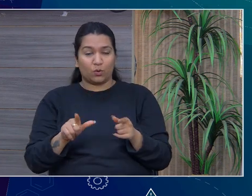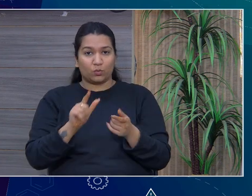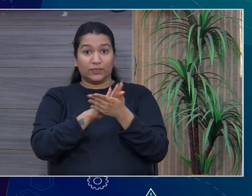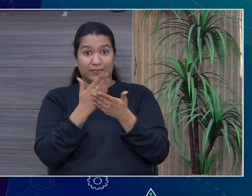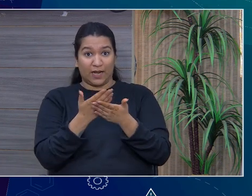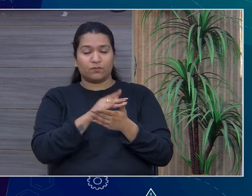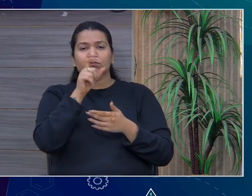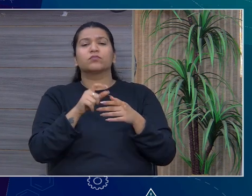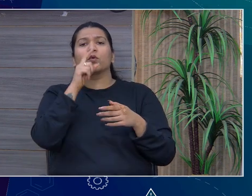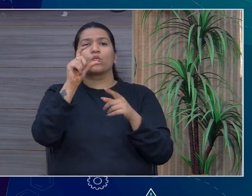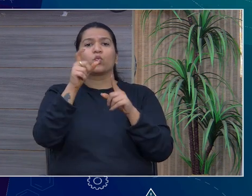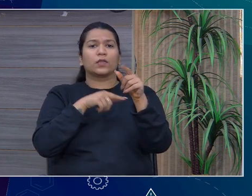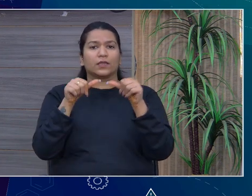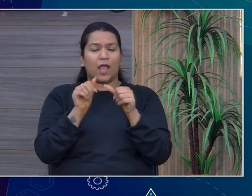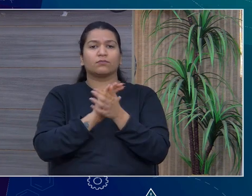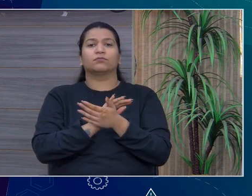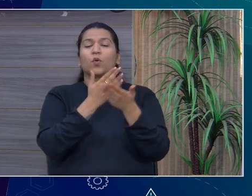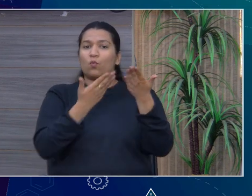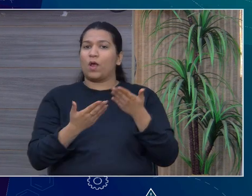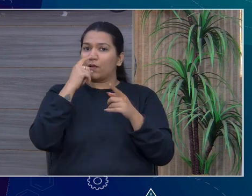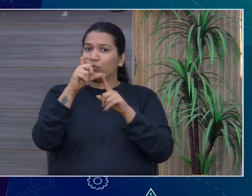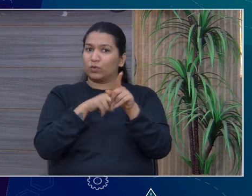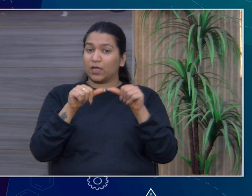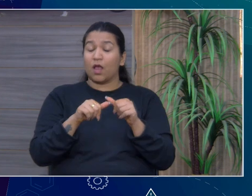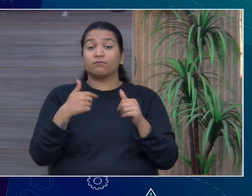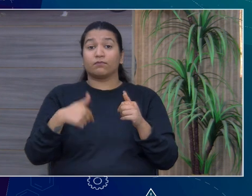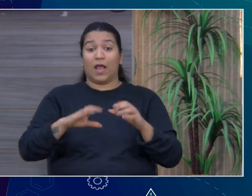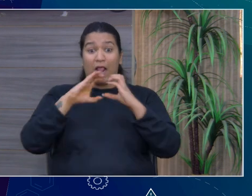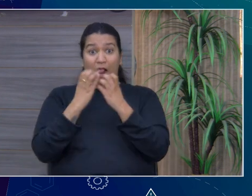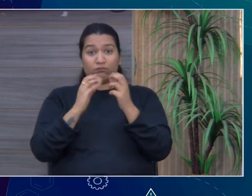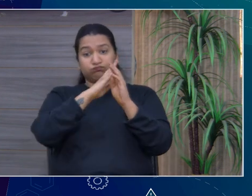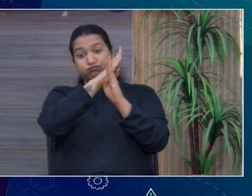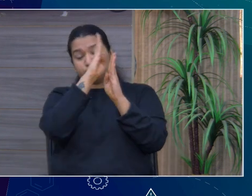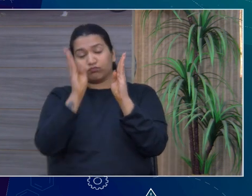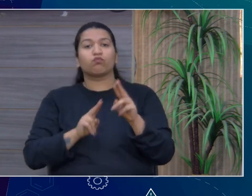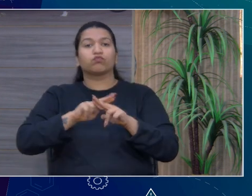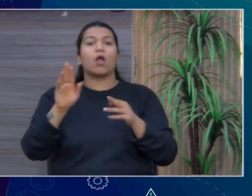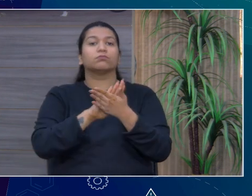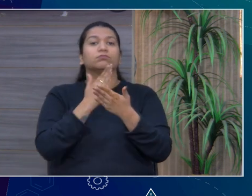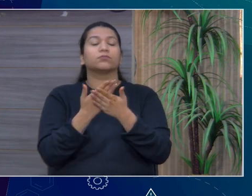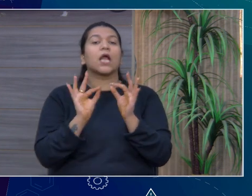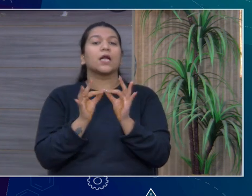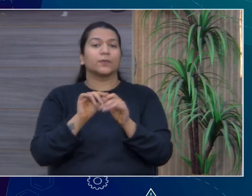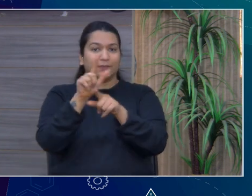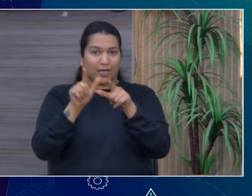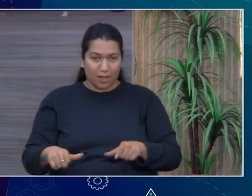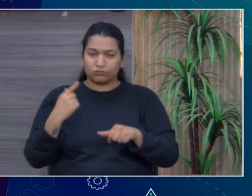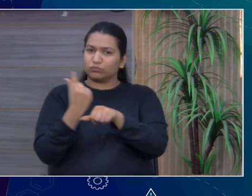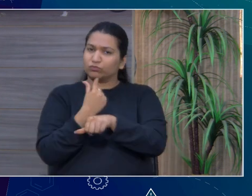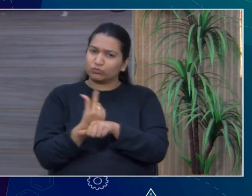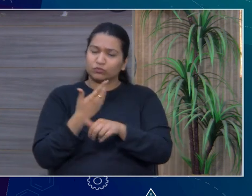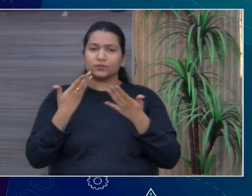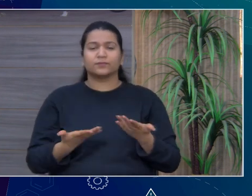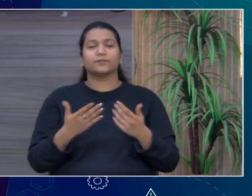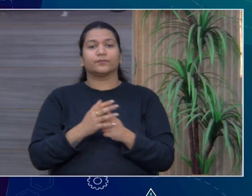उदया हसीजा जी। बहुत बहुत स्वागत है उदया जी आपका। चूँकि इस पूरे सेशन में जो भी हम बात करेंगे अपने भाव भंगिमाओं से, एक्सप्रेशन से, इंटरप्रिटेशन